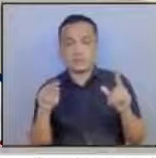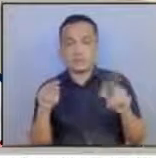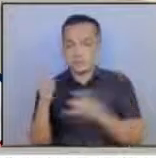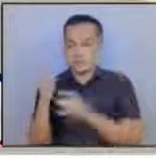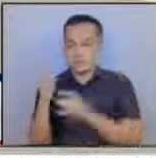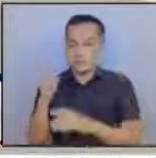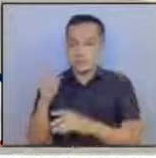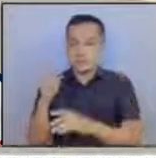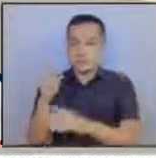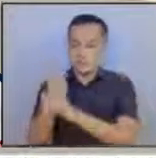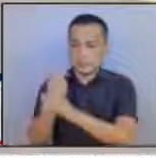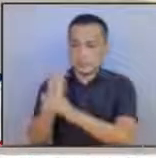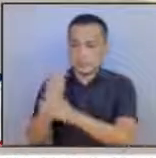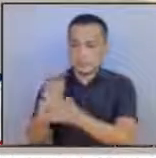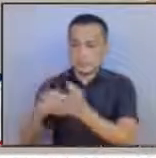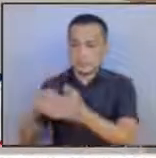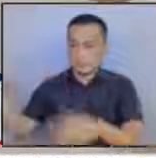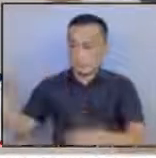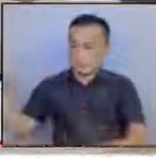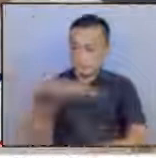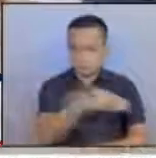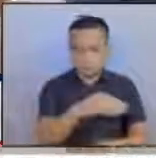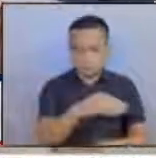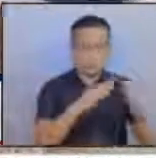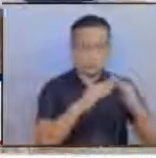truck ang junk shop.